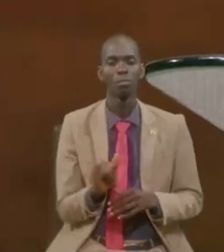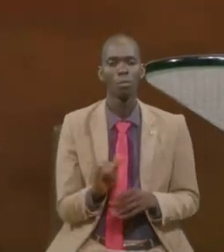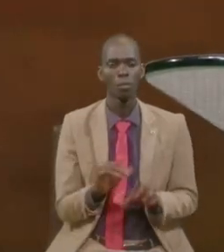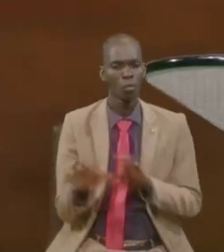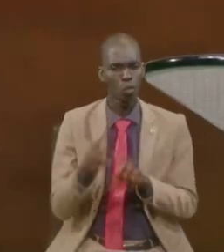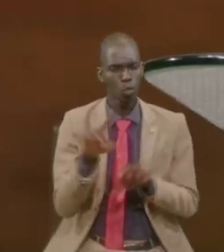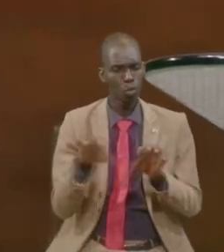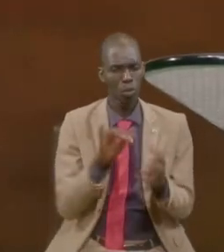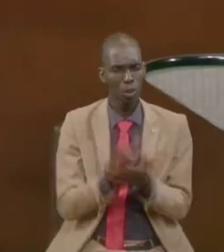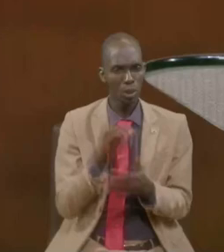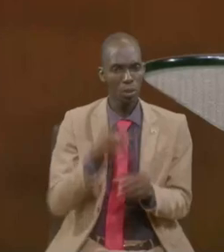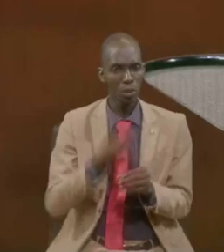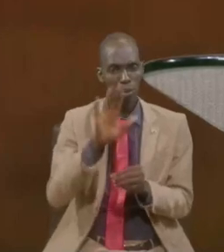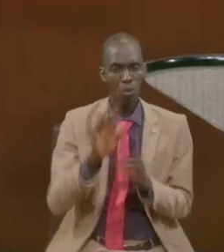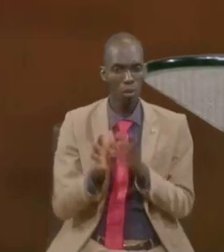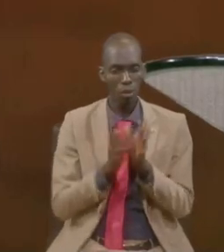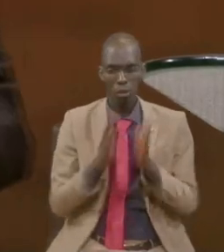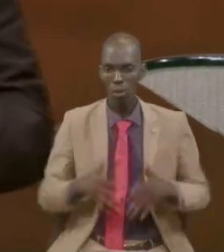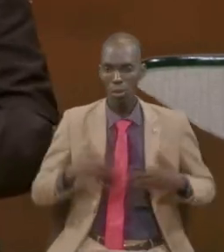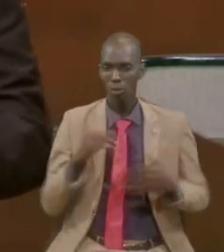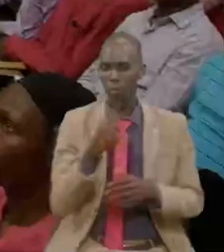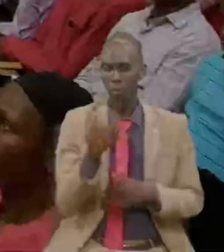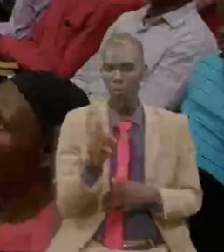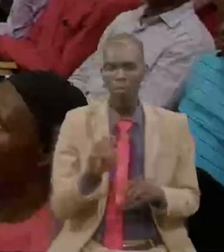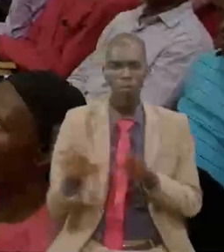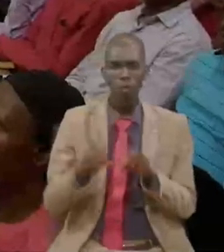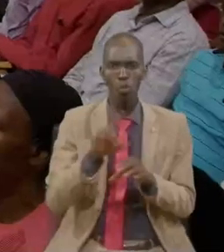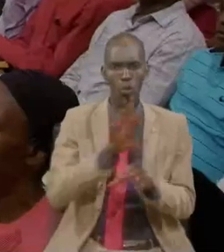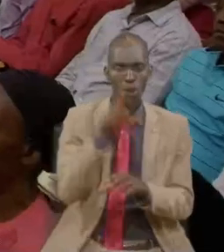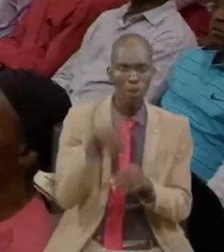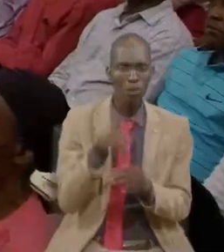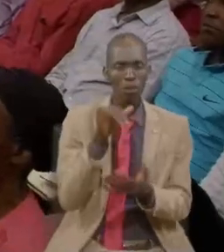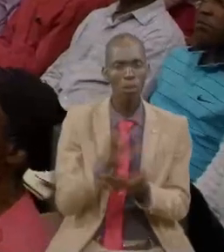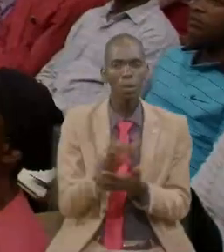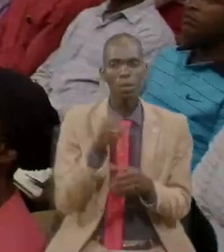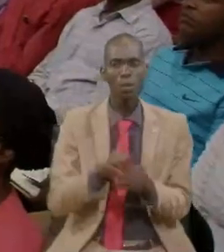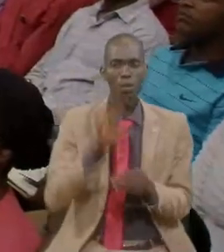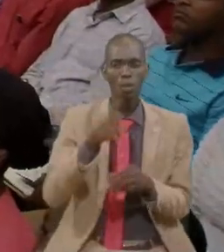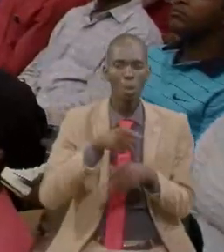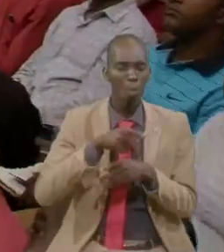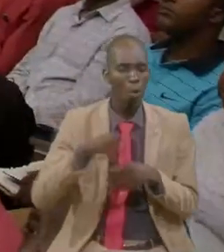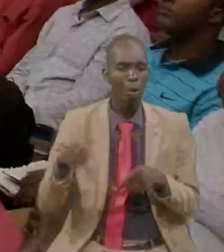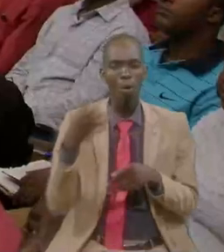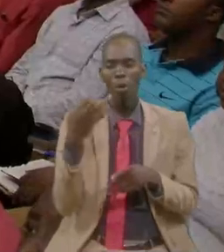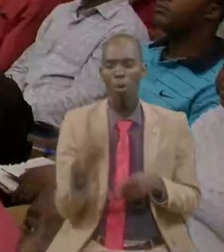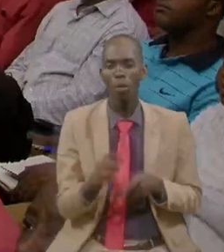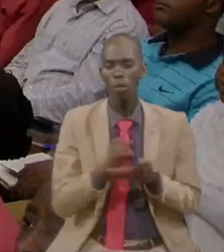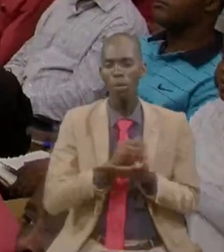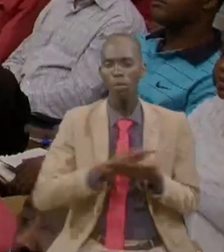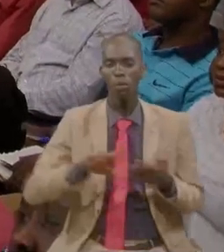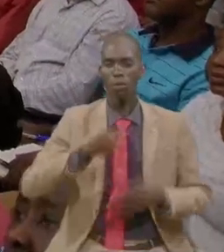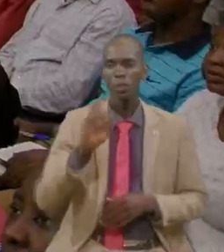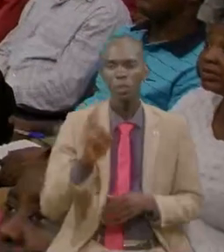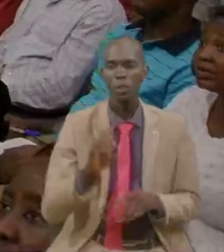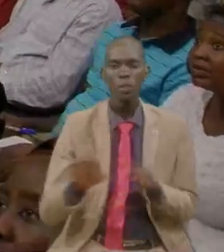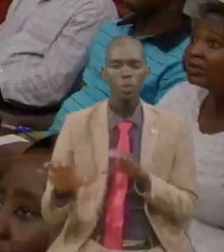Est-ce que vous incluez cela dans votre vie chrétienne? Est-ce que cela fait partie de votre